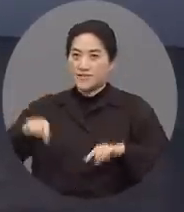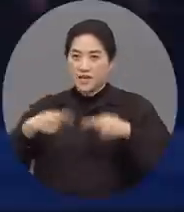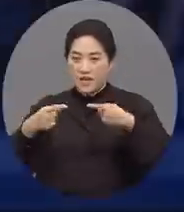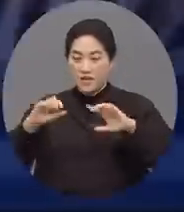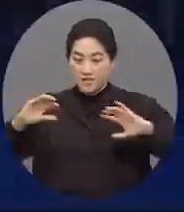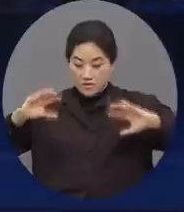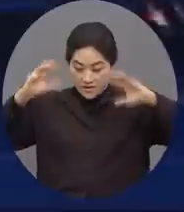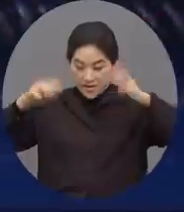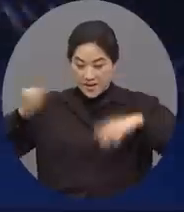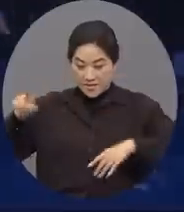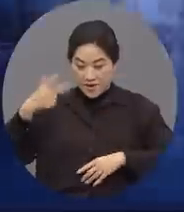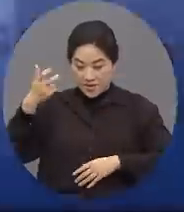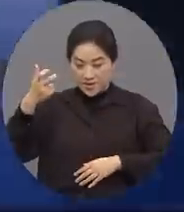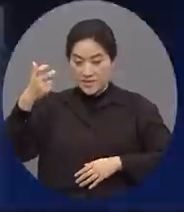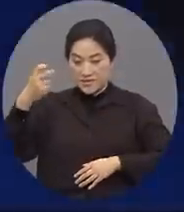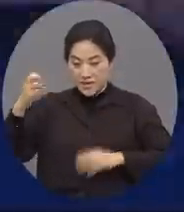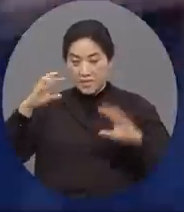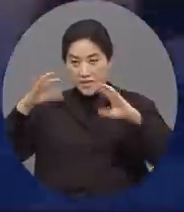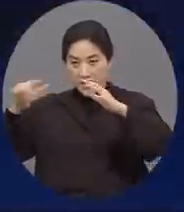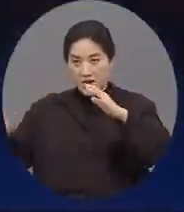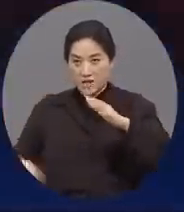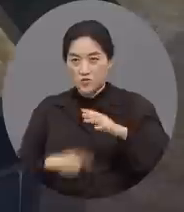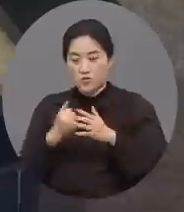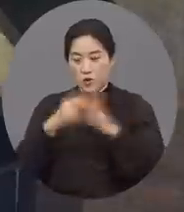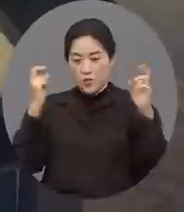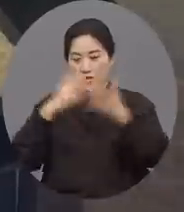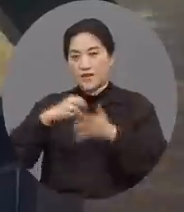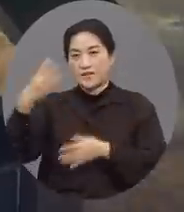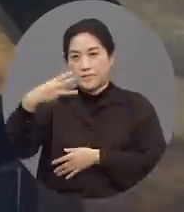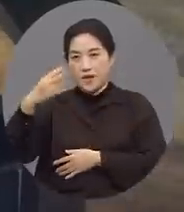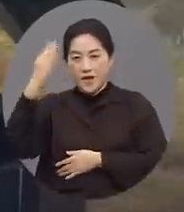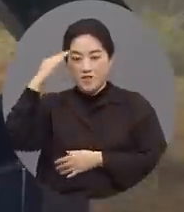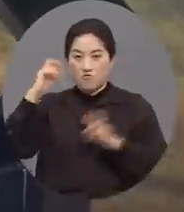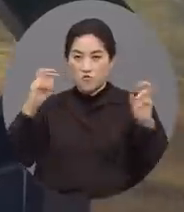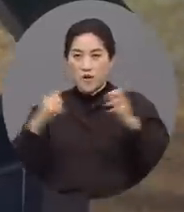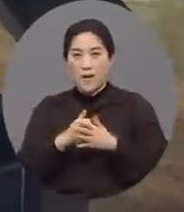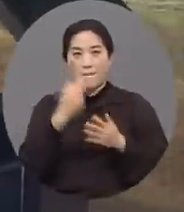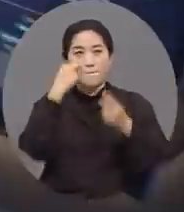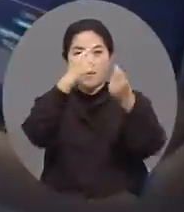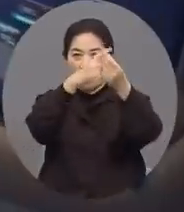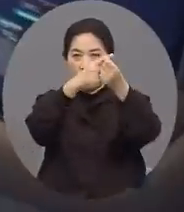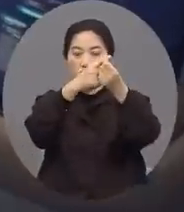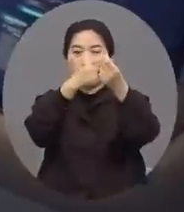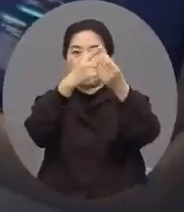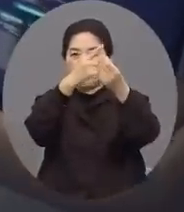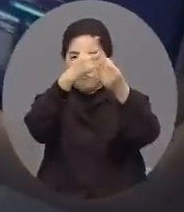전 세계 173개 국가 3천여 곳. 한국 기업은 미국 다음으로 많은